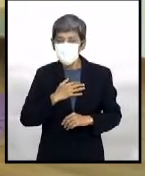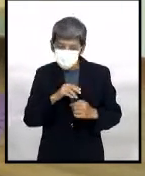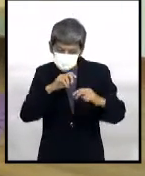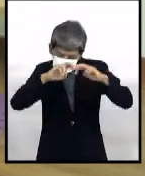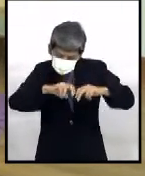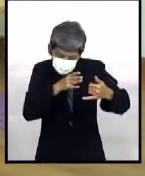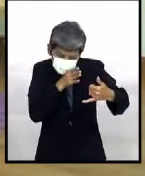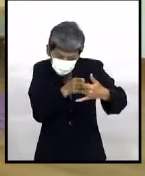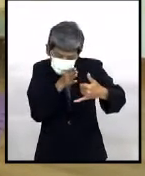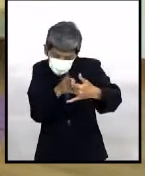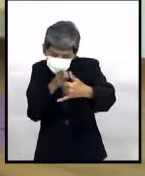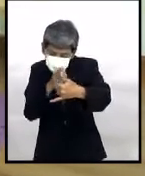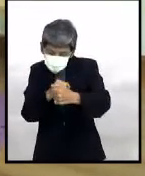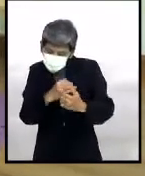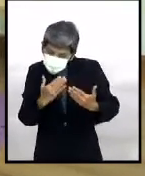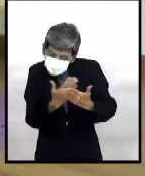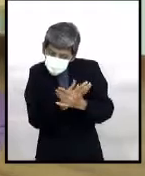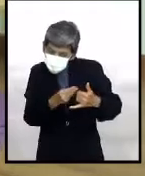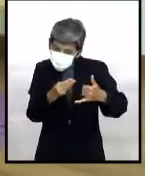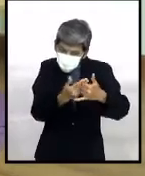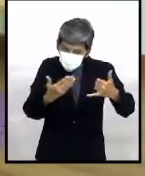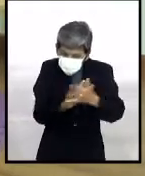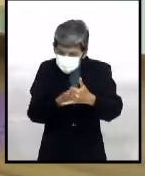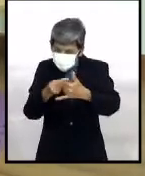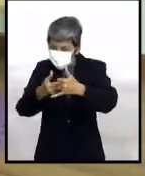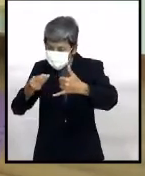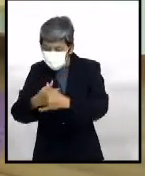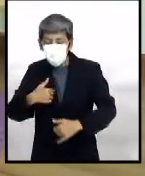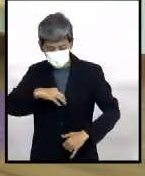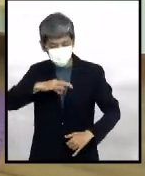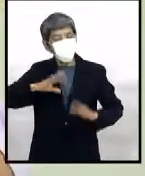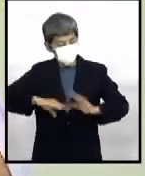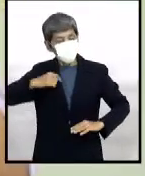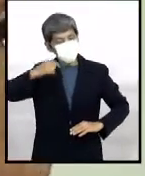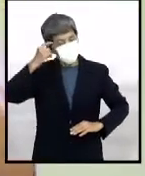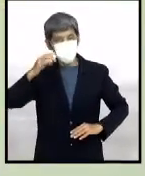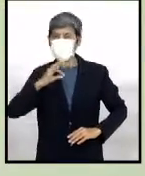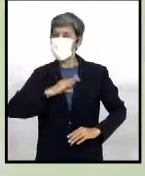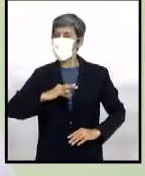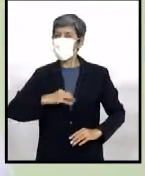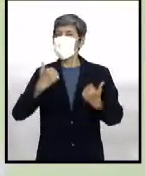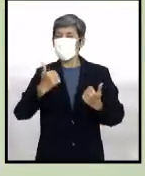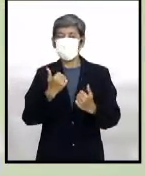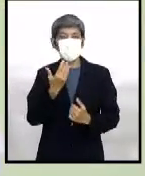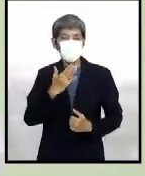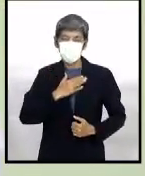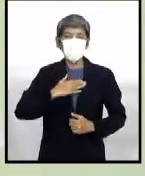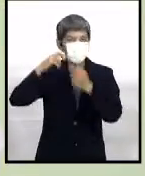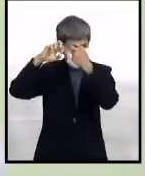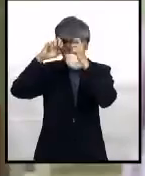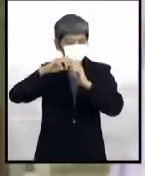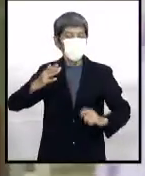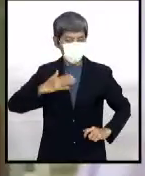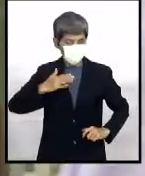าถูกว่าอ๋ออย่างนี้ไปปรับเขาคุณแม่อย่างนี้ปล่อยเขาอย่างนี้ไหมเพราะว่าเรารู้จากตัวเองพอรู้ปุ๊บดีใจมากประกาศใน Facebook ผมเป็นออทิซึม